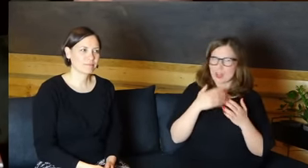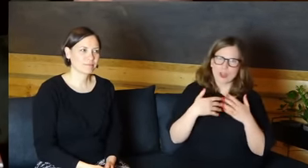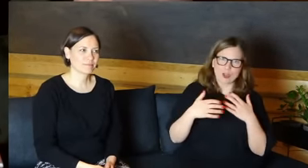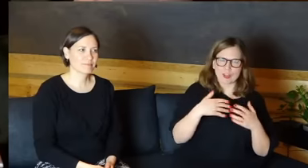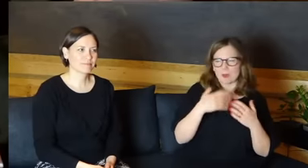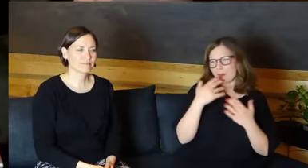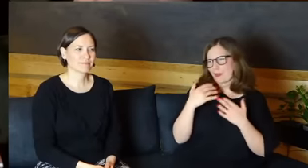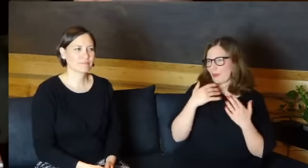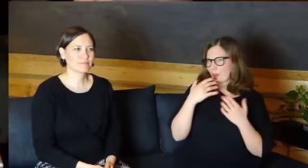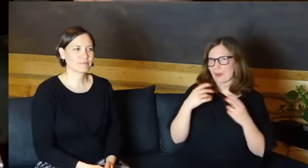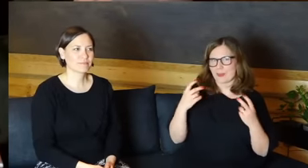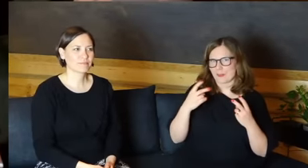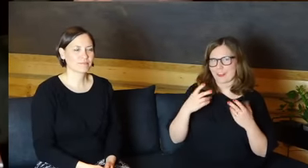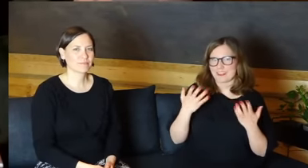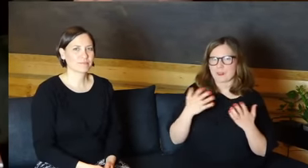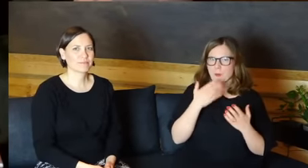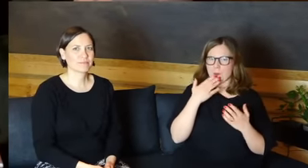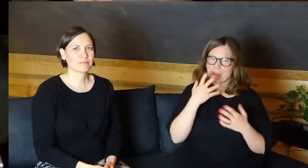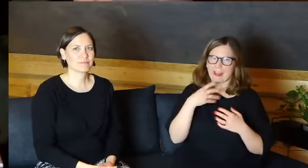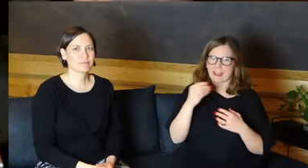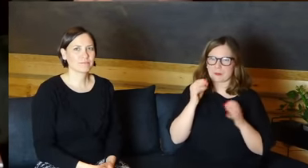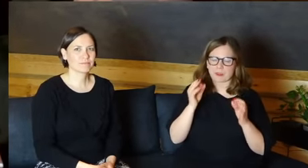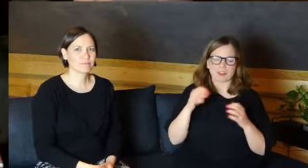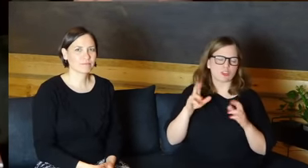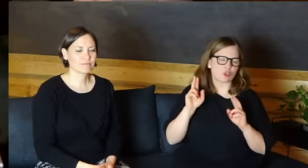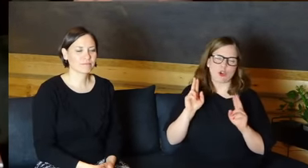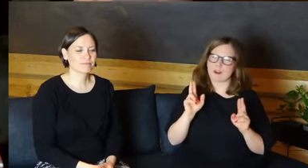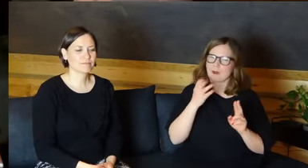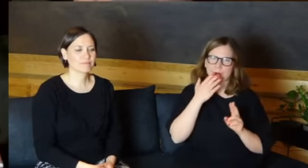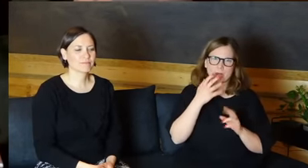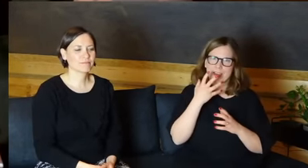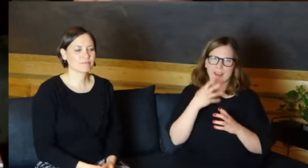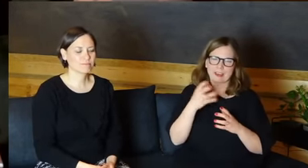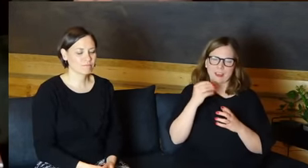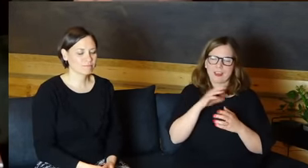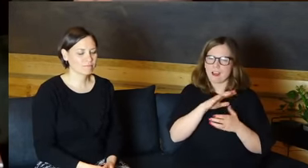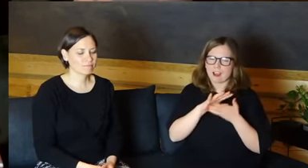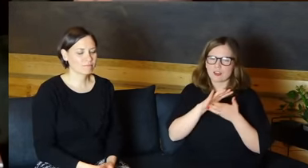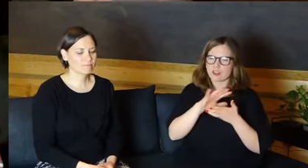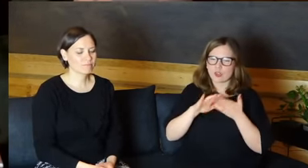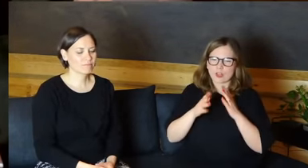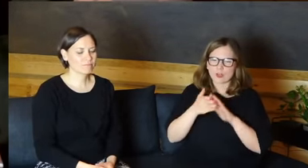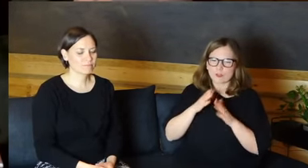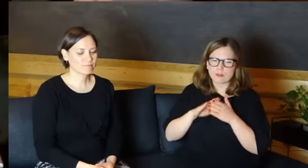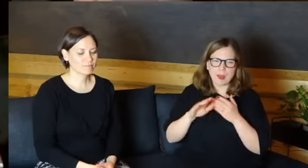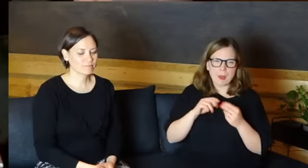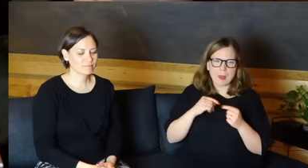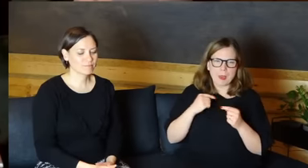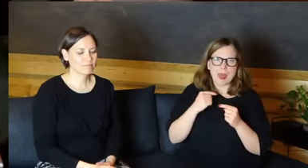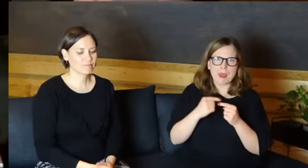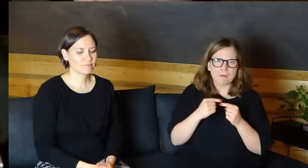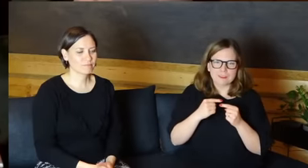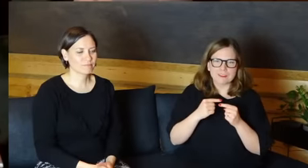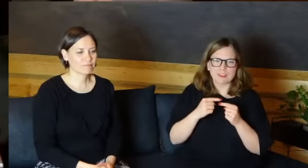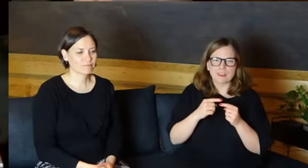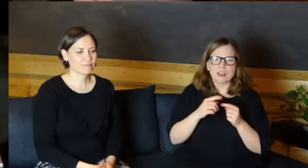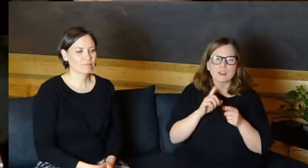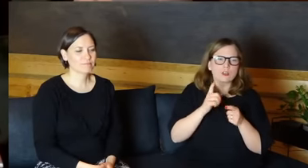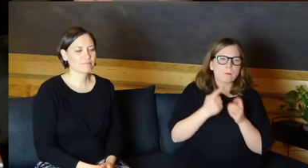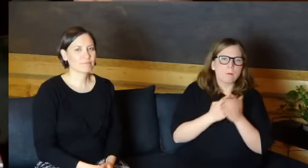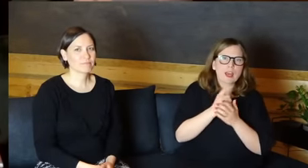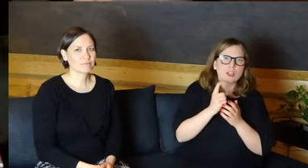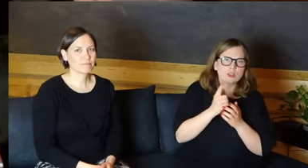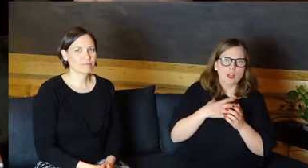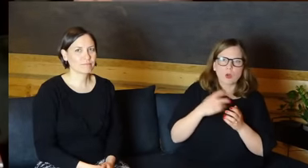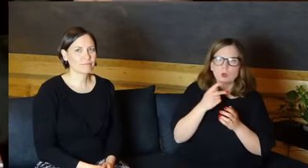Joo. Siinähän se on todella hyvä, että siinä on kaikki lähellä, niin saa asiat selvitettyä saman tien, kuin jotakin kysyttää.